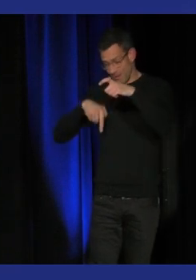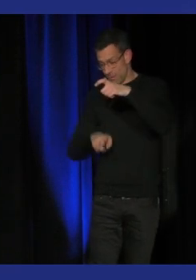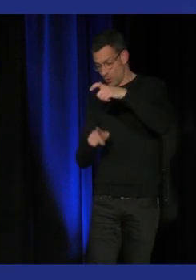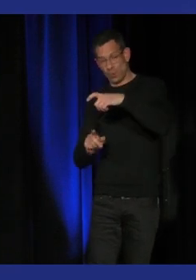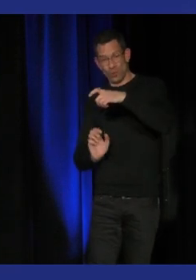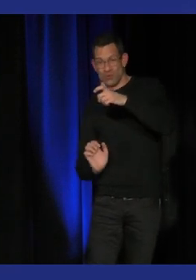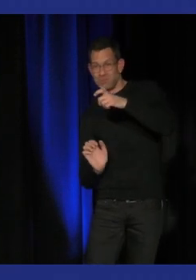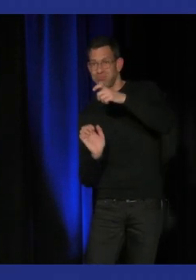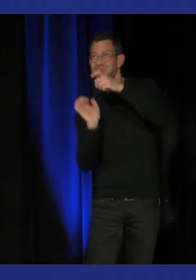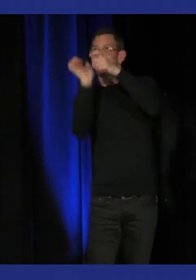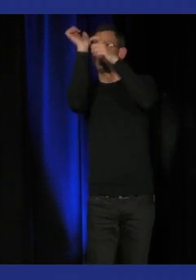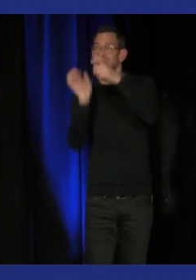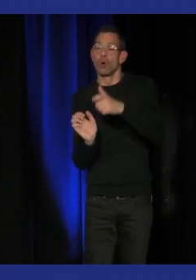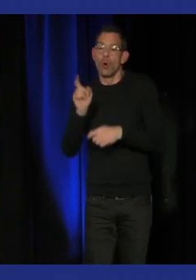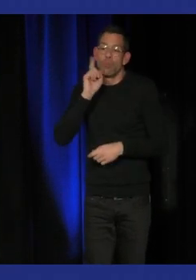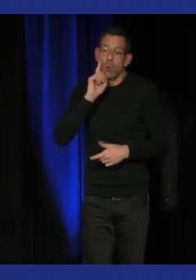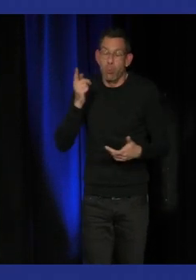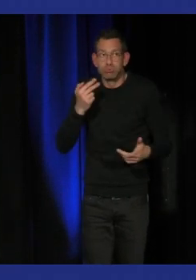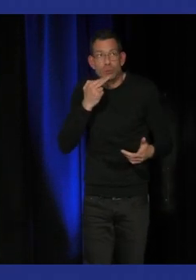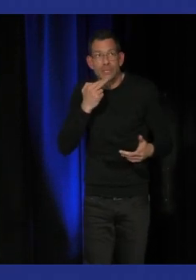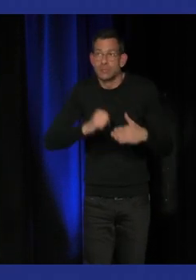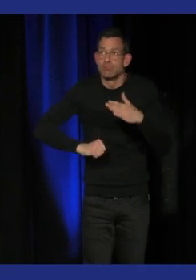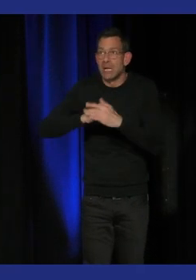utilisés 2 ou 3 fois par jour.